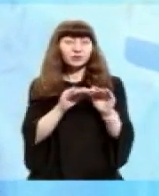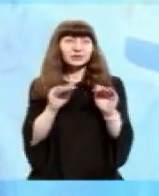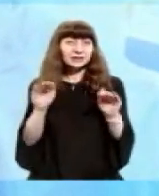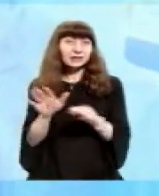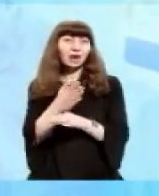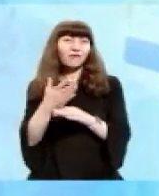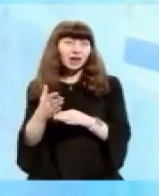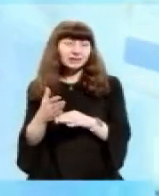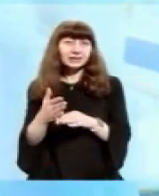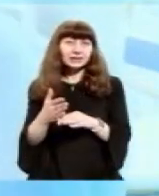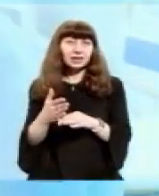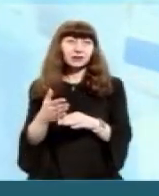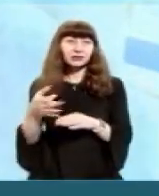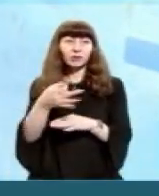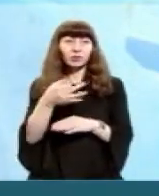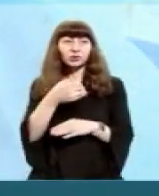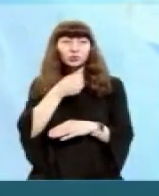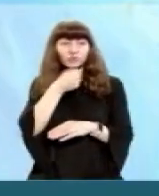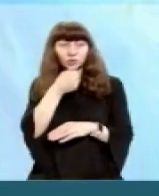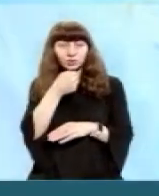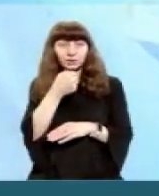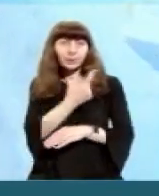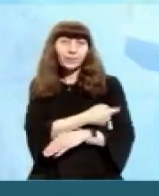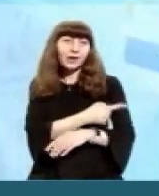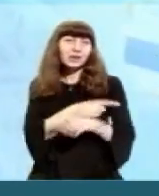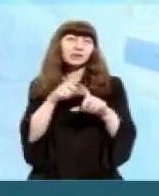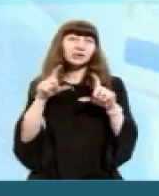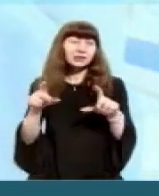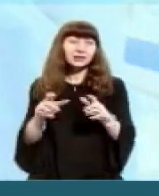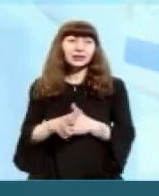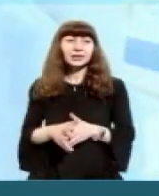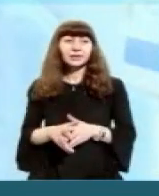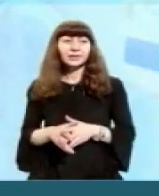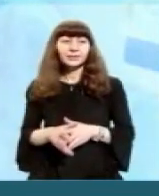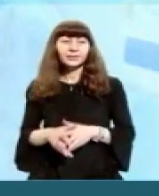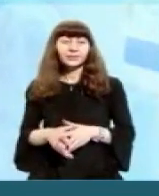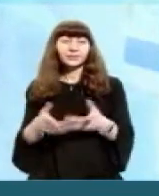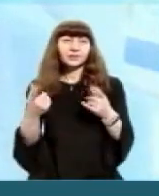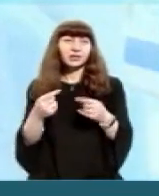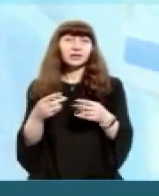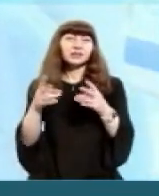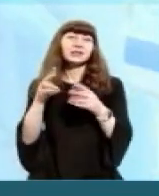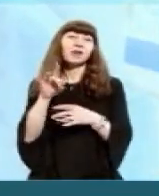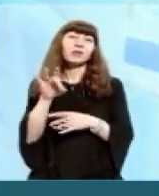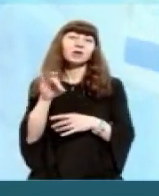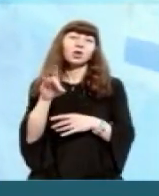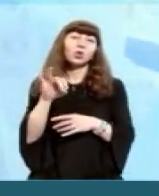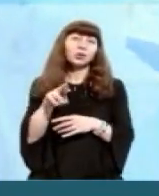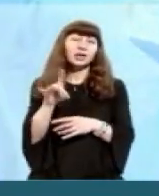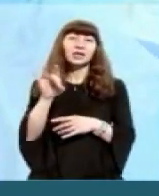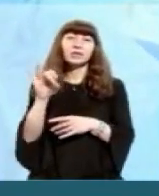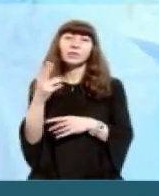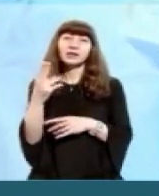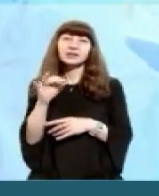детского подразделения с областной взрослой больницы. То есть с корпуса, где сейчас находятся такие профиля, как травматология,